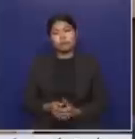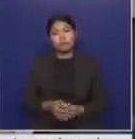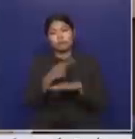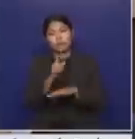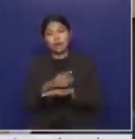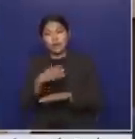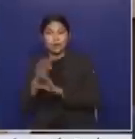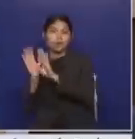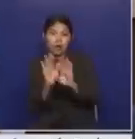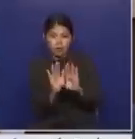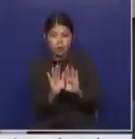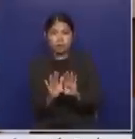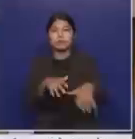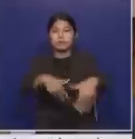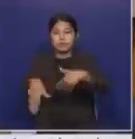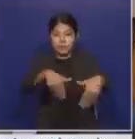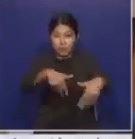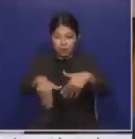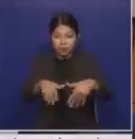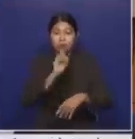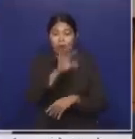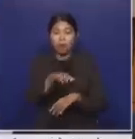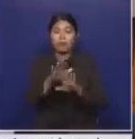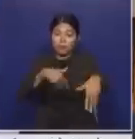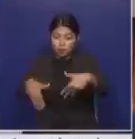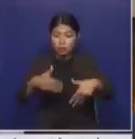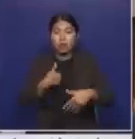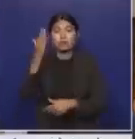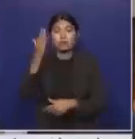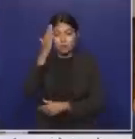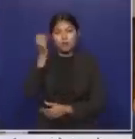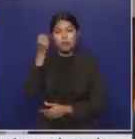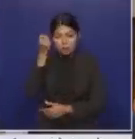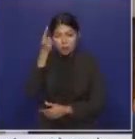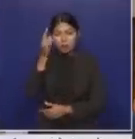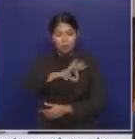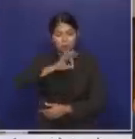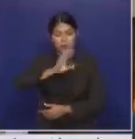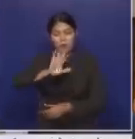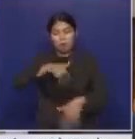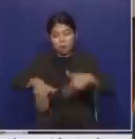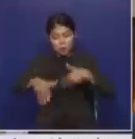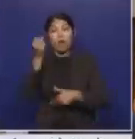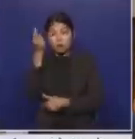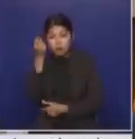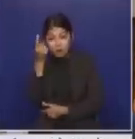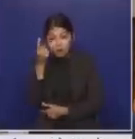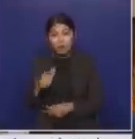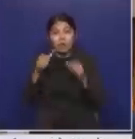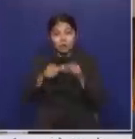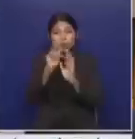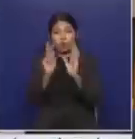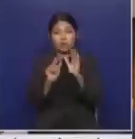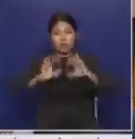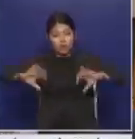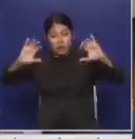อยากจะฝากไปถึงประชาชนผ่านท่านประธานว่าผมทราบถึงหัวอกหัวใจของประชาชนดีว่าการที่ต้องอยู่ภาย